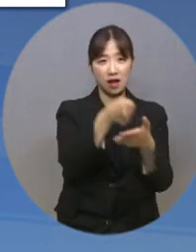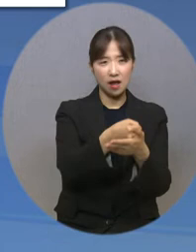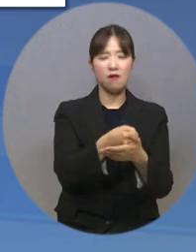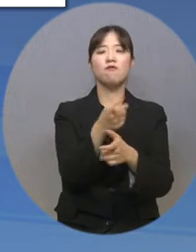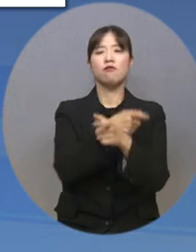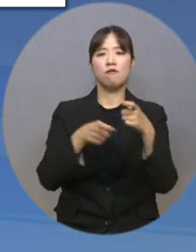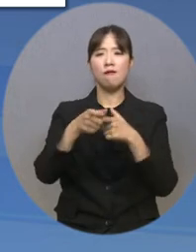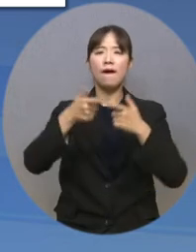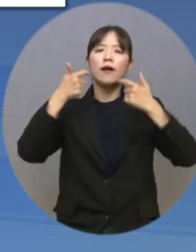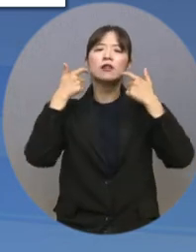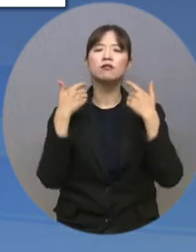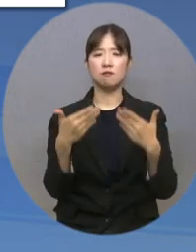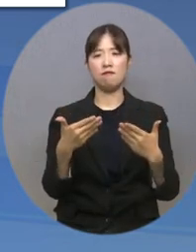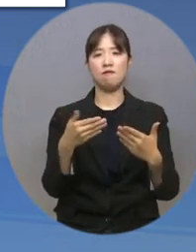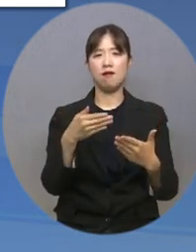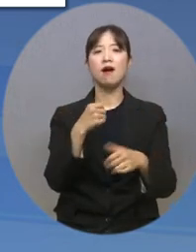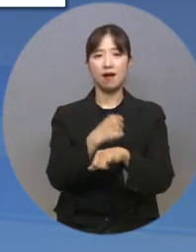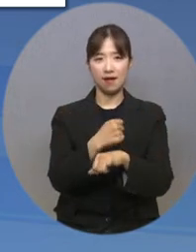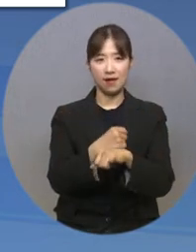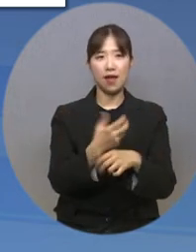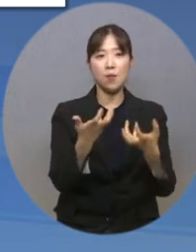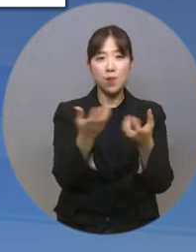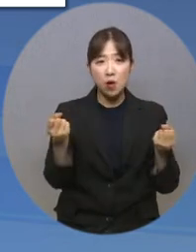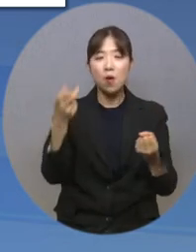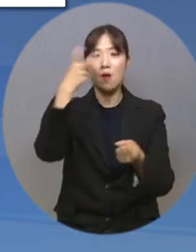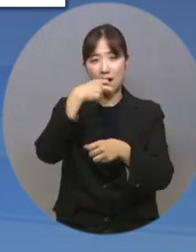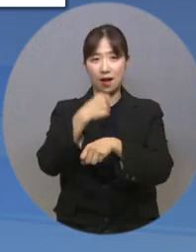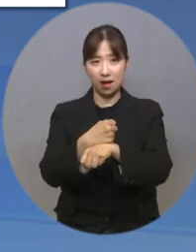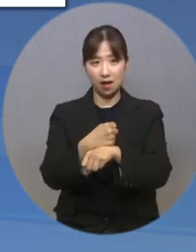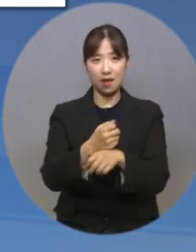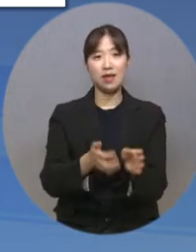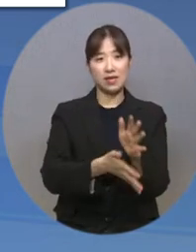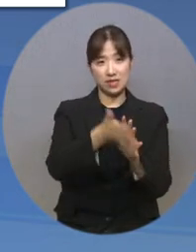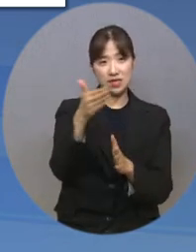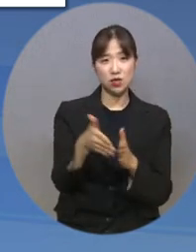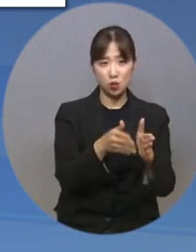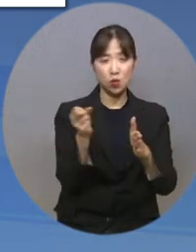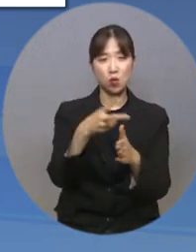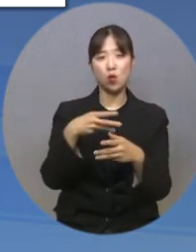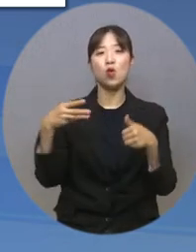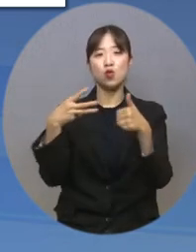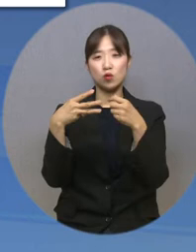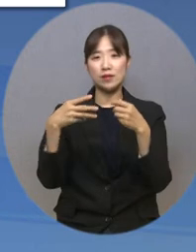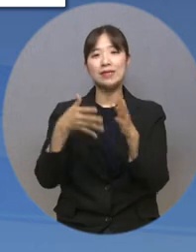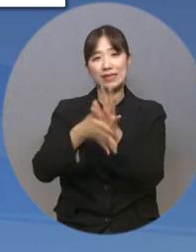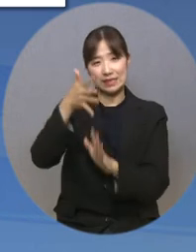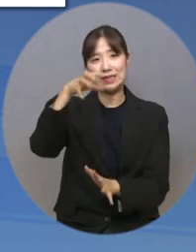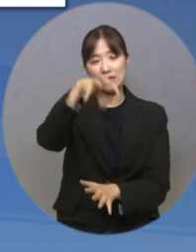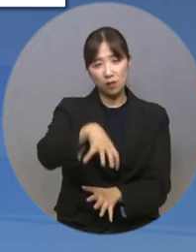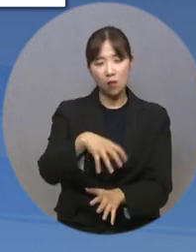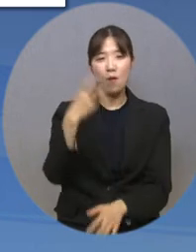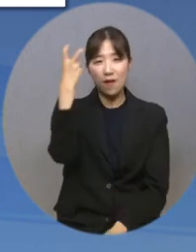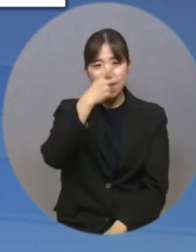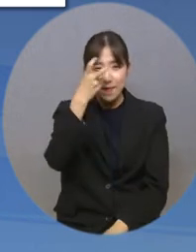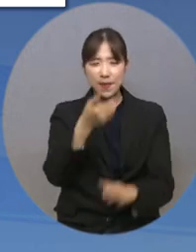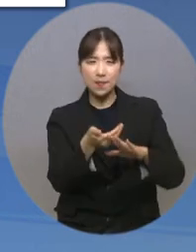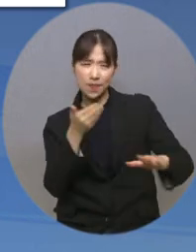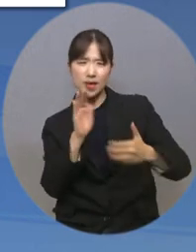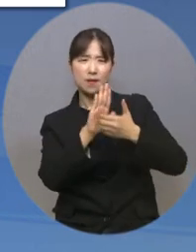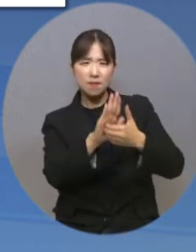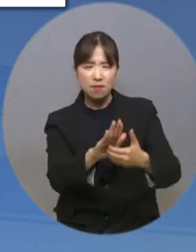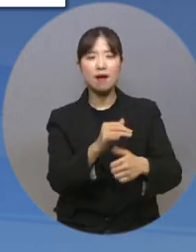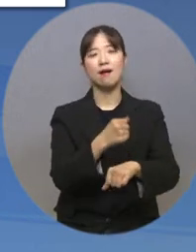보다 명확히 규정해 별도 관리하도록 하고 시도 및 시군구에서 예방과 조사를 실시하도록